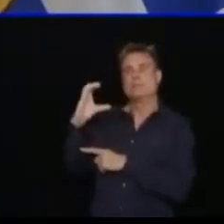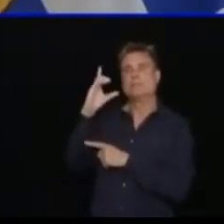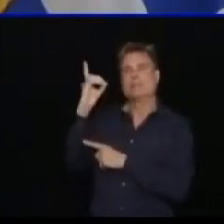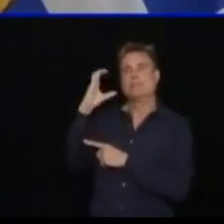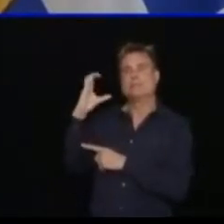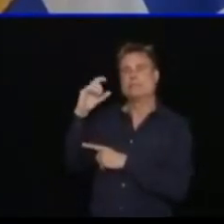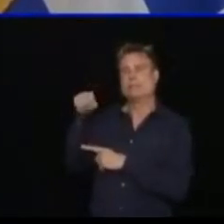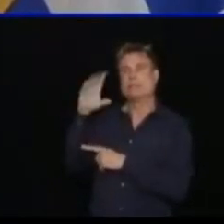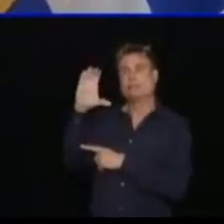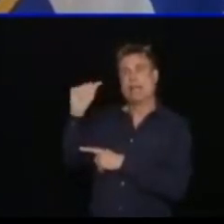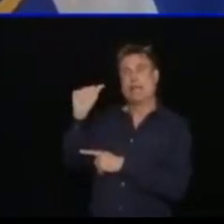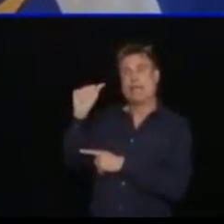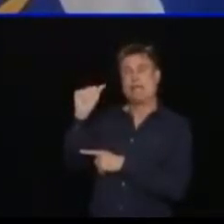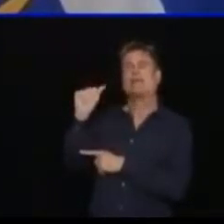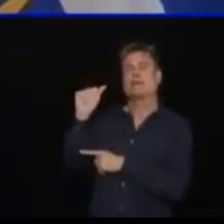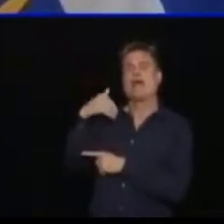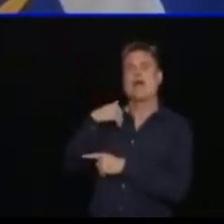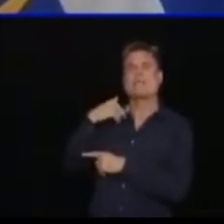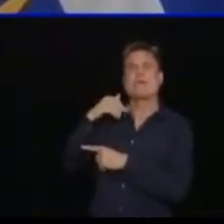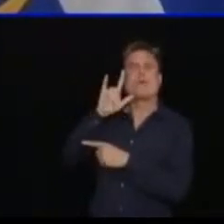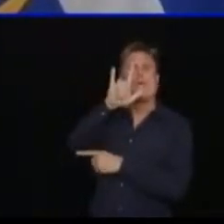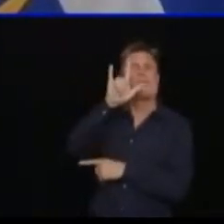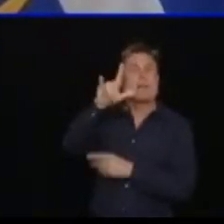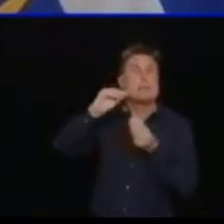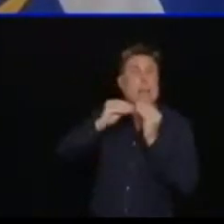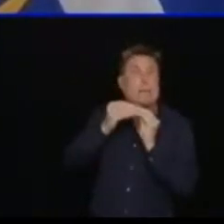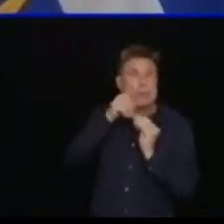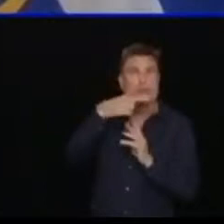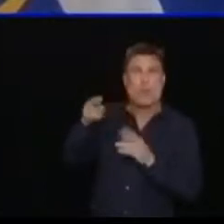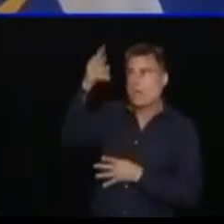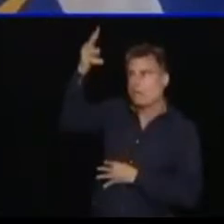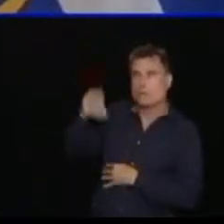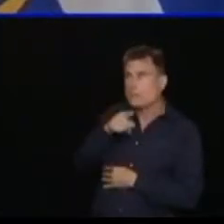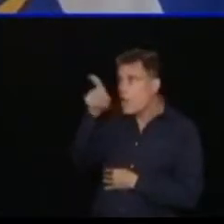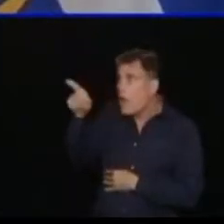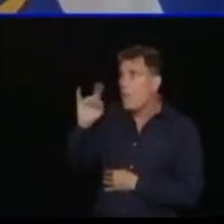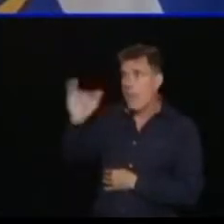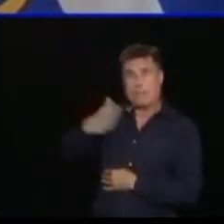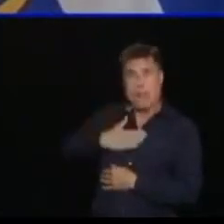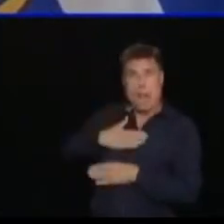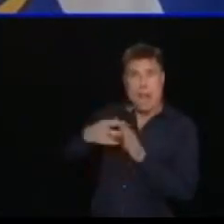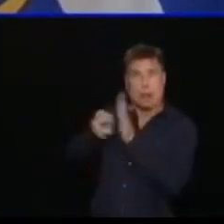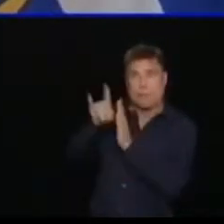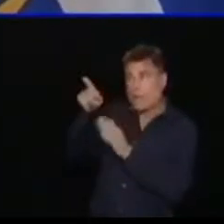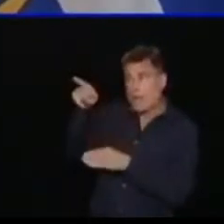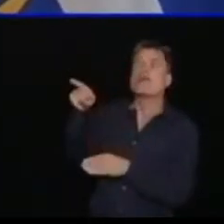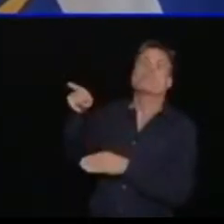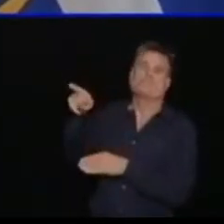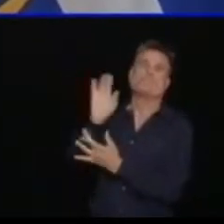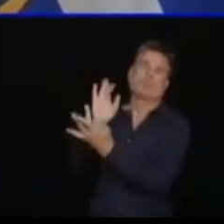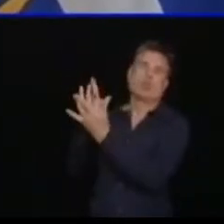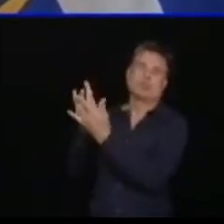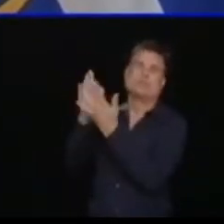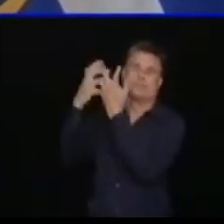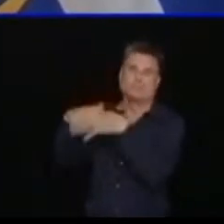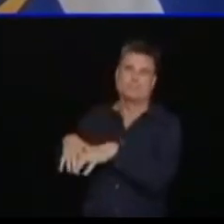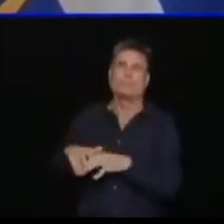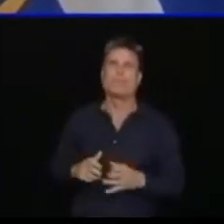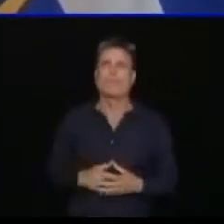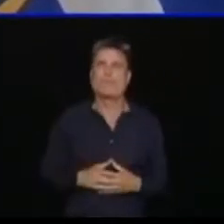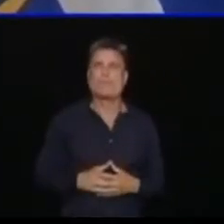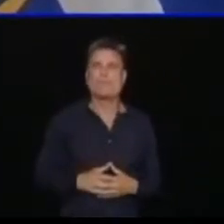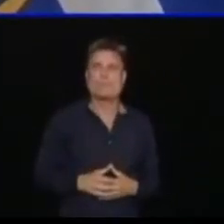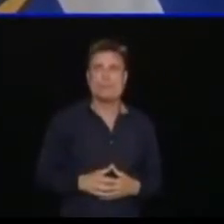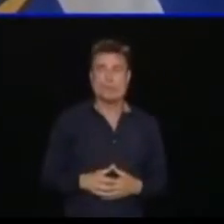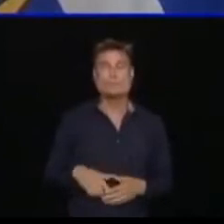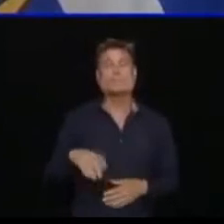大家也都时常关注我们 BC CDC 公布的一些警报。 In the Northern Health Region, there continues to be the 1